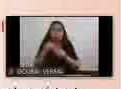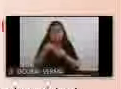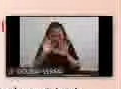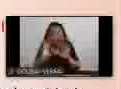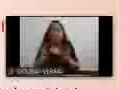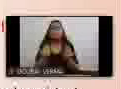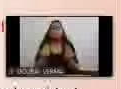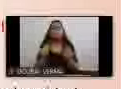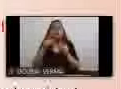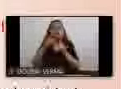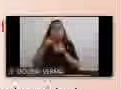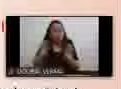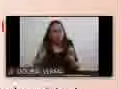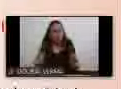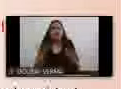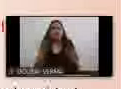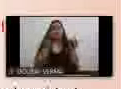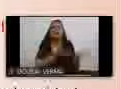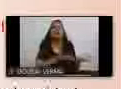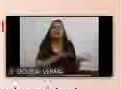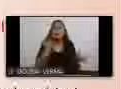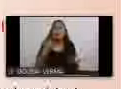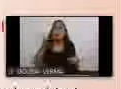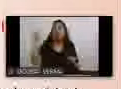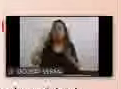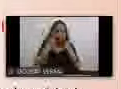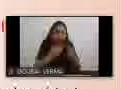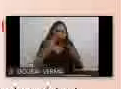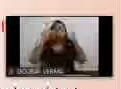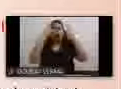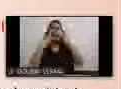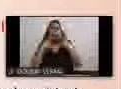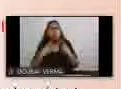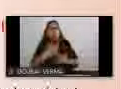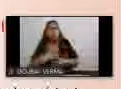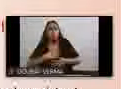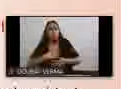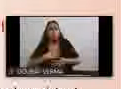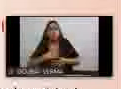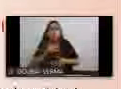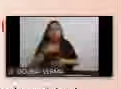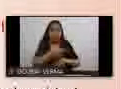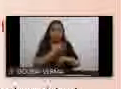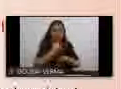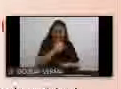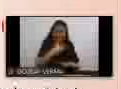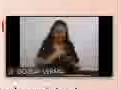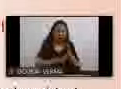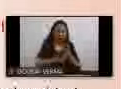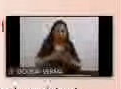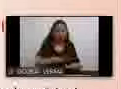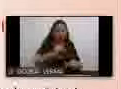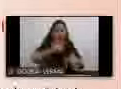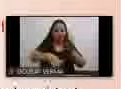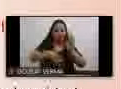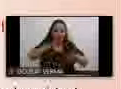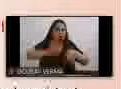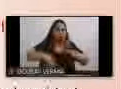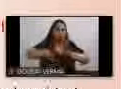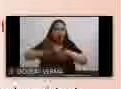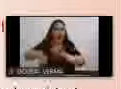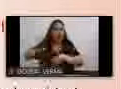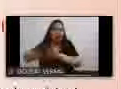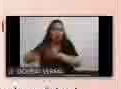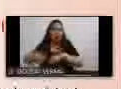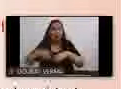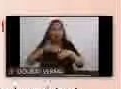चाइल्ड वी जस्ट पुट हर हैंड ऑन द ड्रम एंड प्लेड द ड्रम एंड शी कॉपीड. देन वी प्लेड